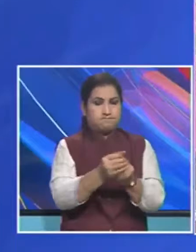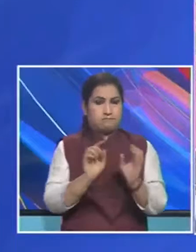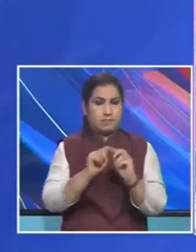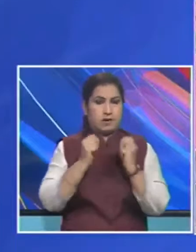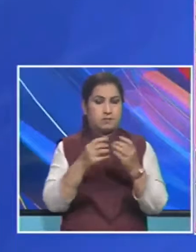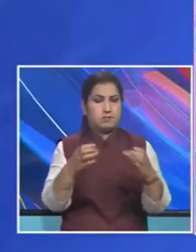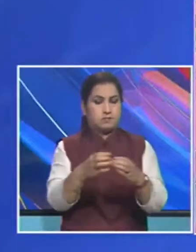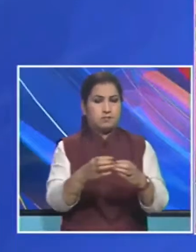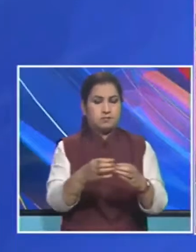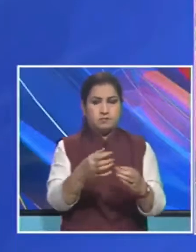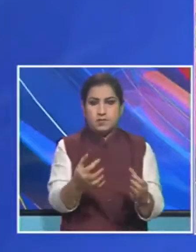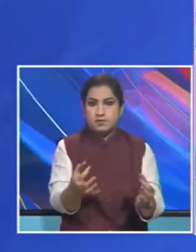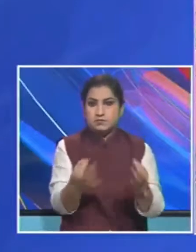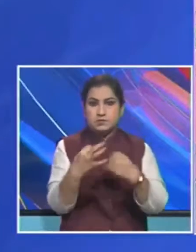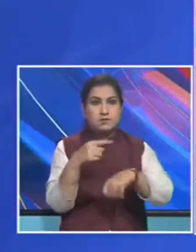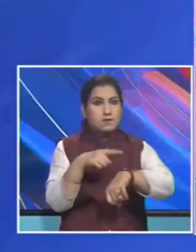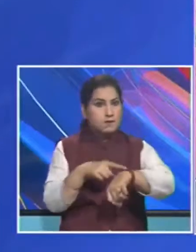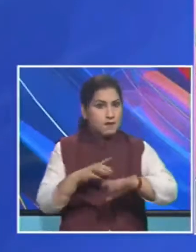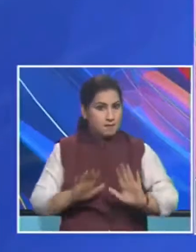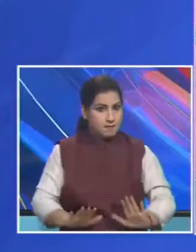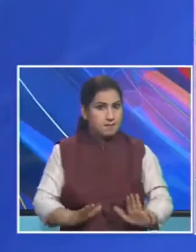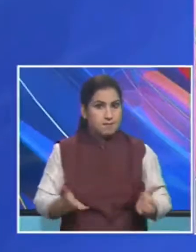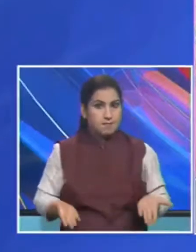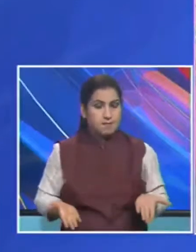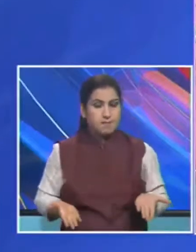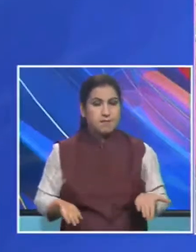बहुत ही खास अवसर जब